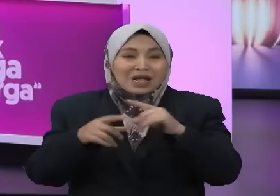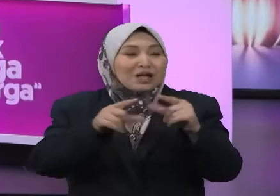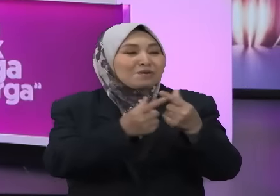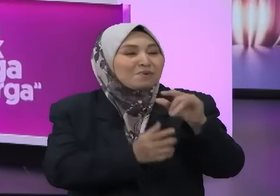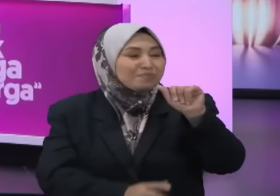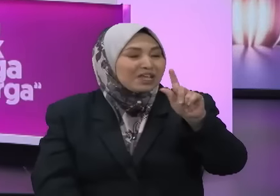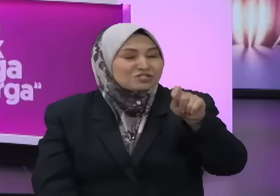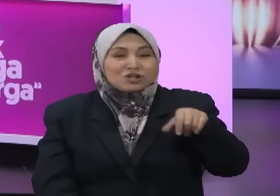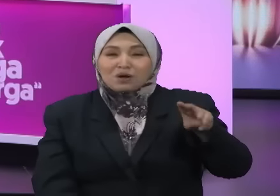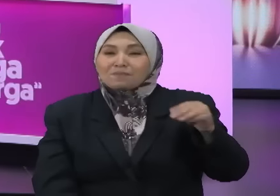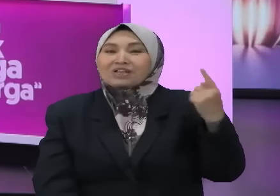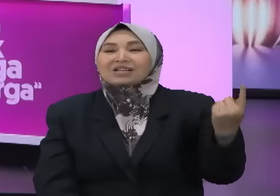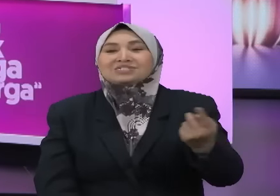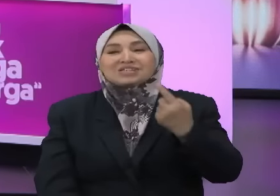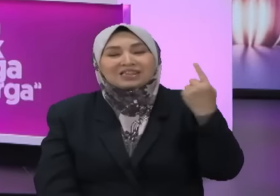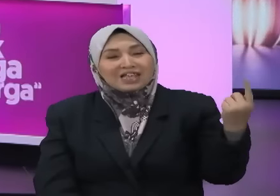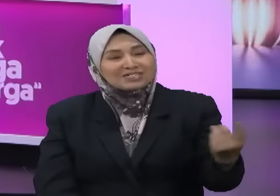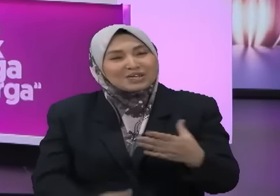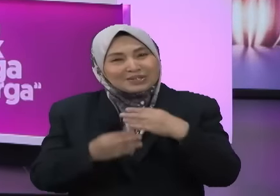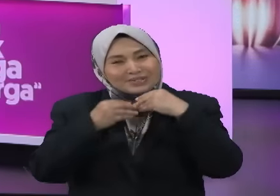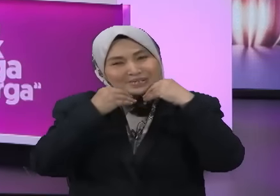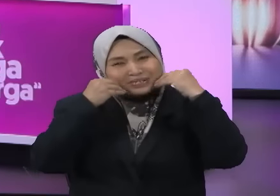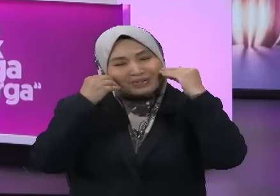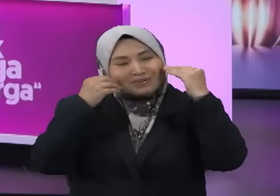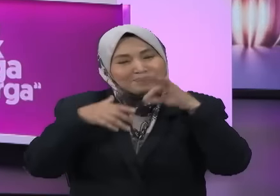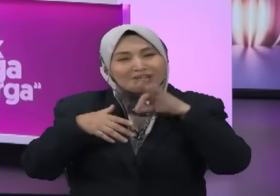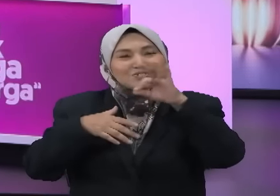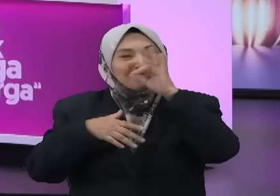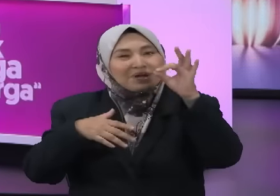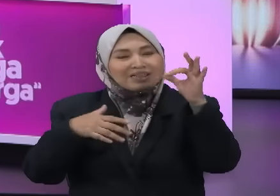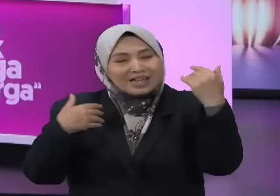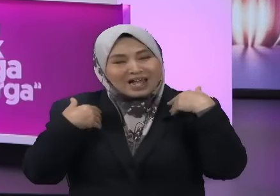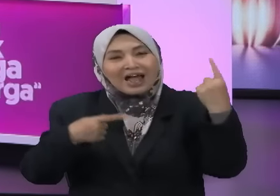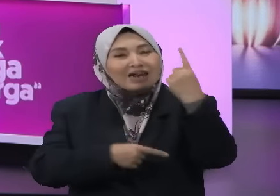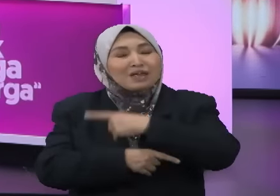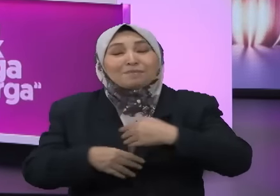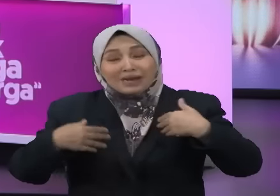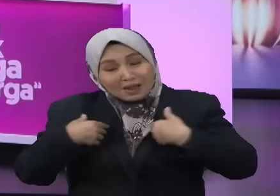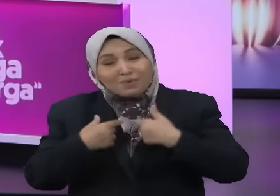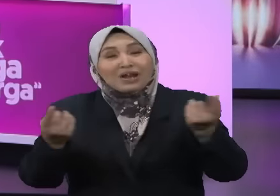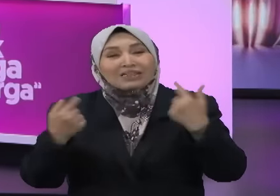tetap di hati kita guru Istiqamah Yang sentiasa Senyum bersemangat ada hari penat pun datang